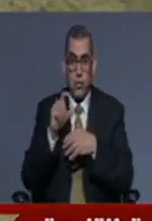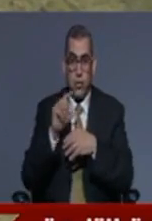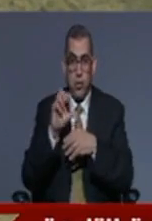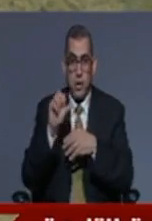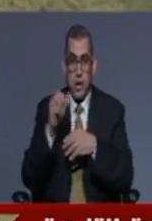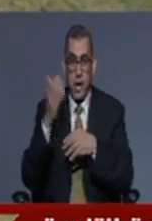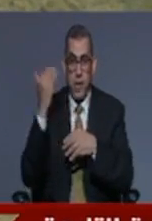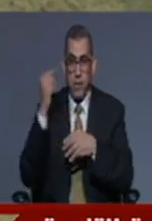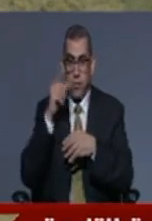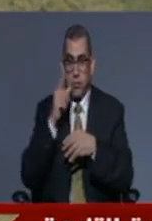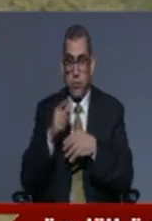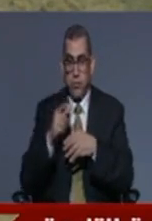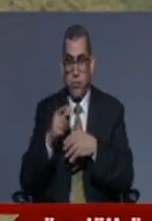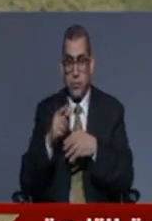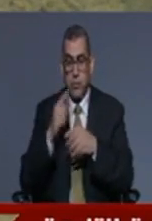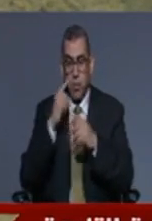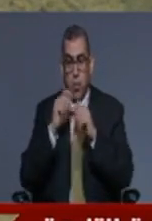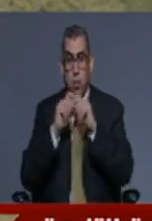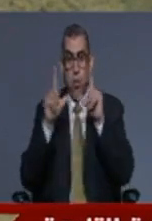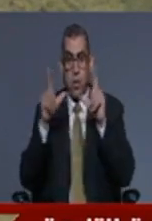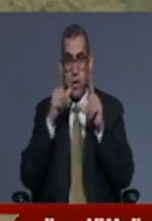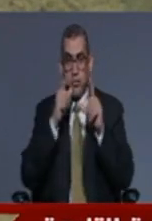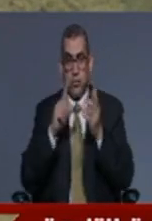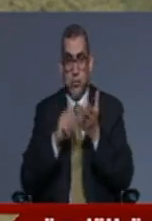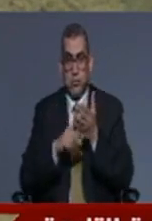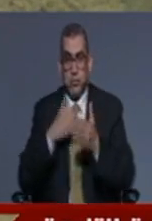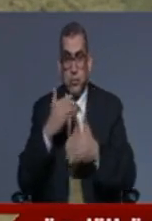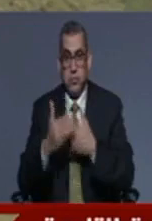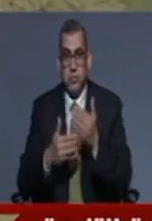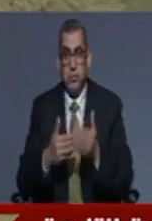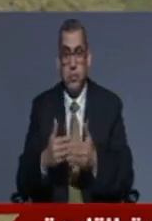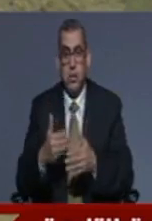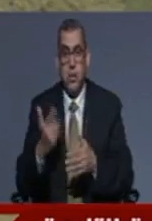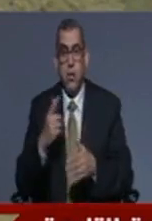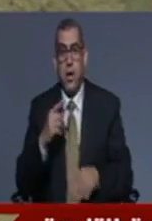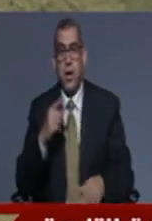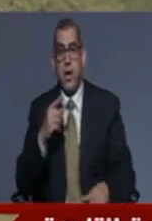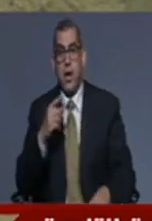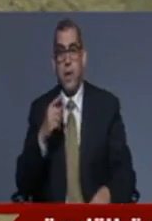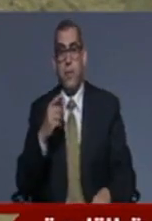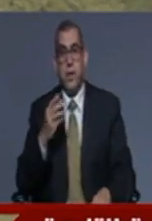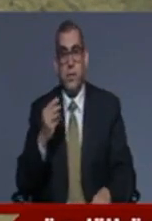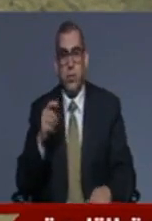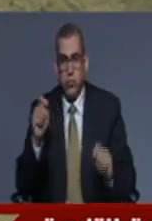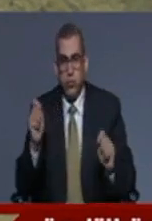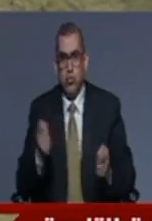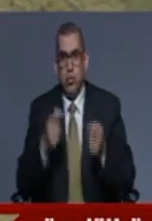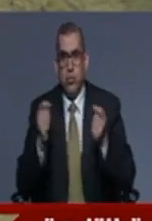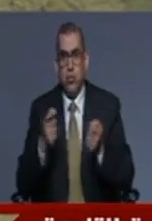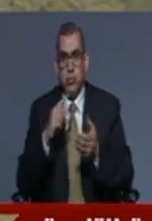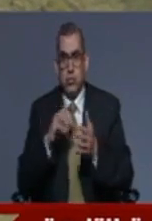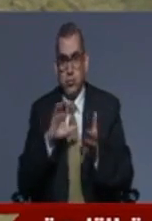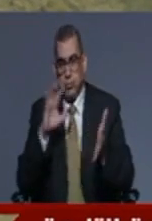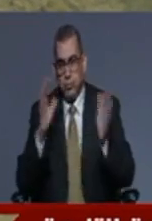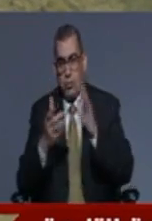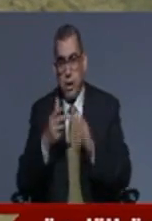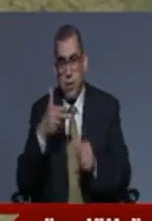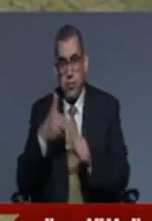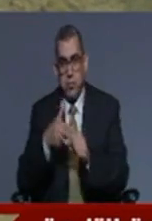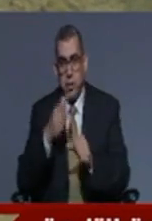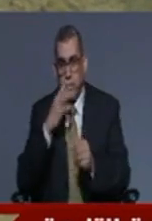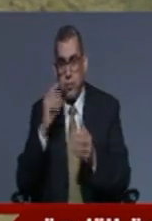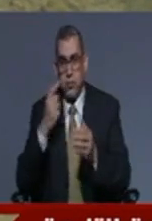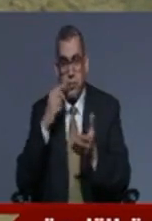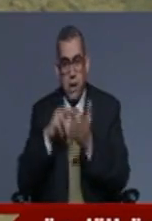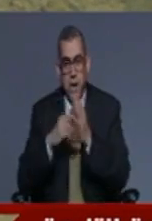يحدث فيها توضيحا للعديد من الأمور، وهذا سيمكننا من تسريع تحول الطاقة وتقديم حلول